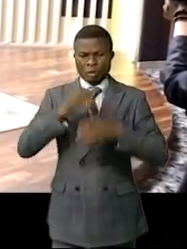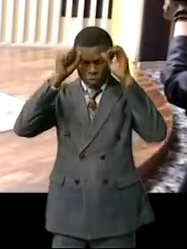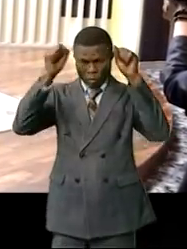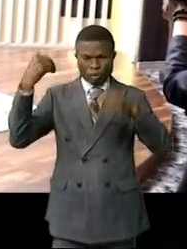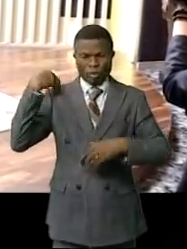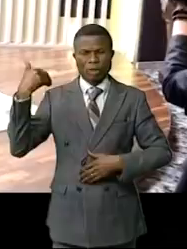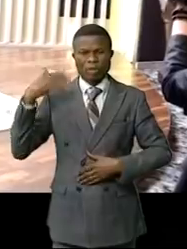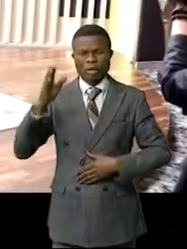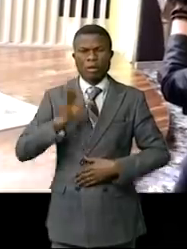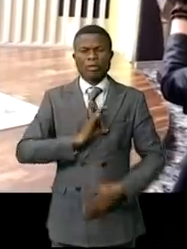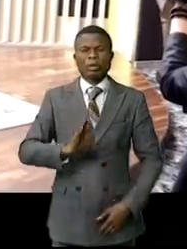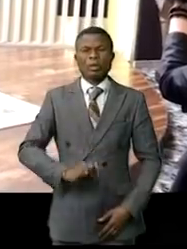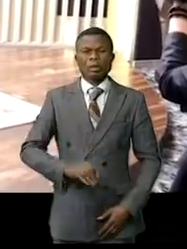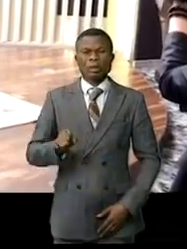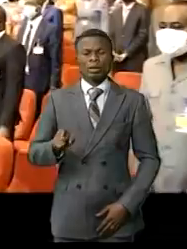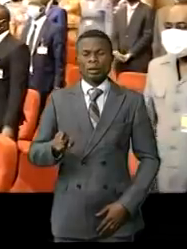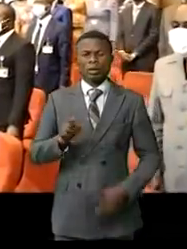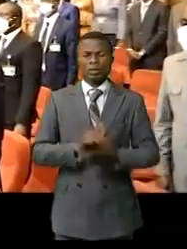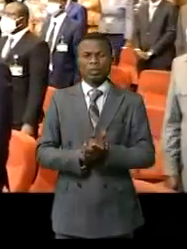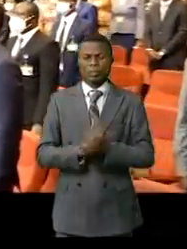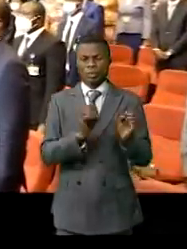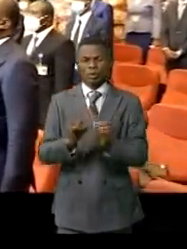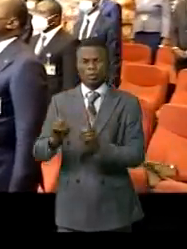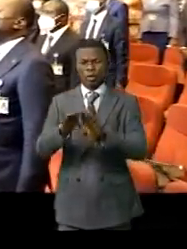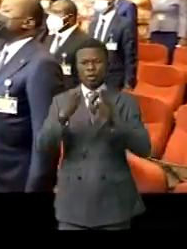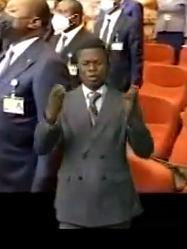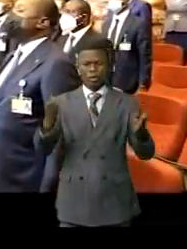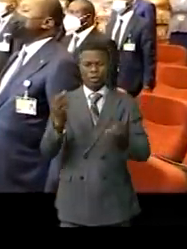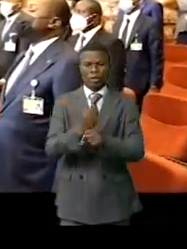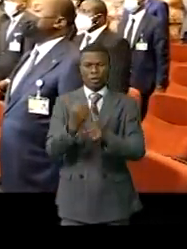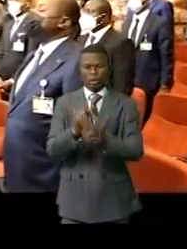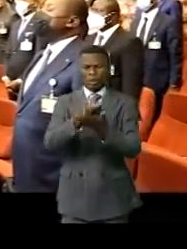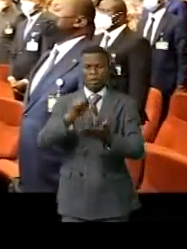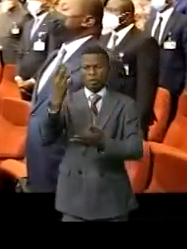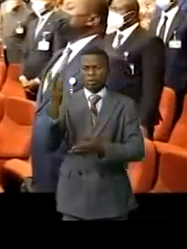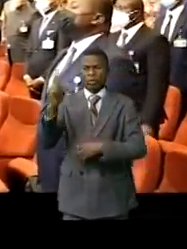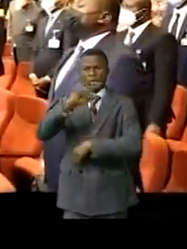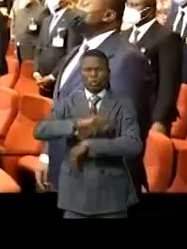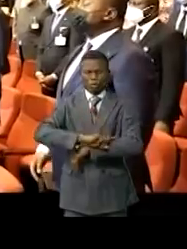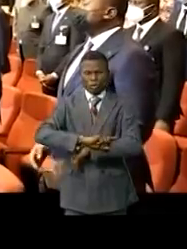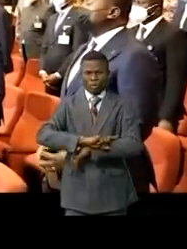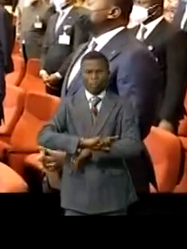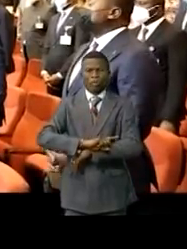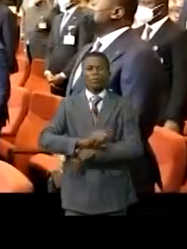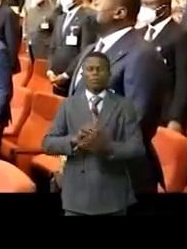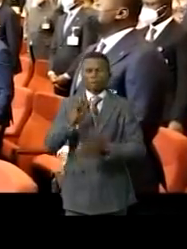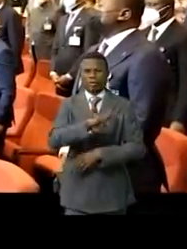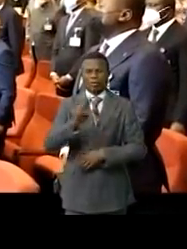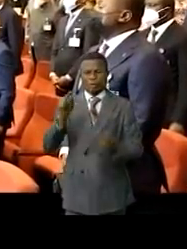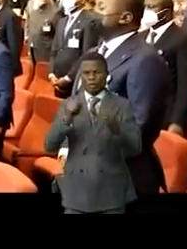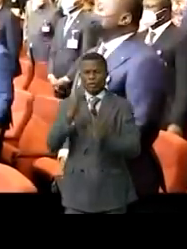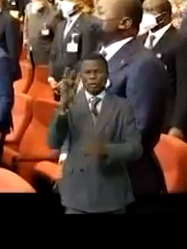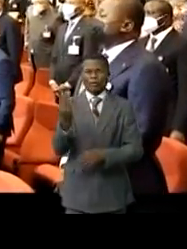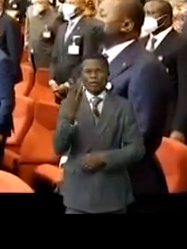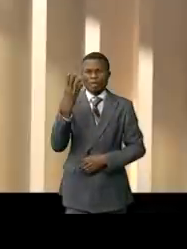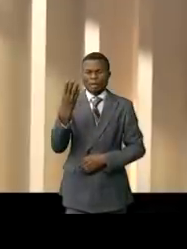l'État, Félix Antoine Tshisekedi Tshilombo, a procédé à l'ouverture des travaux de ces séminaires des 72 heures, soit du 22 au